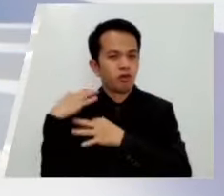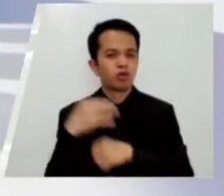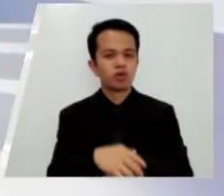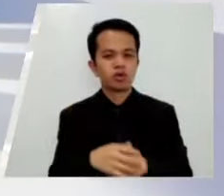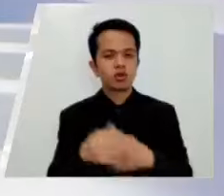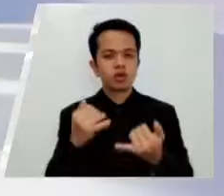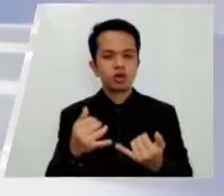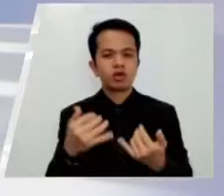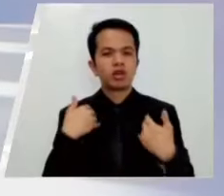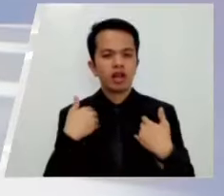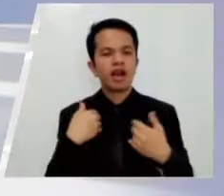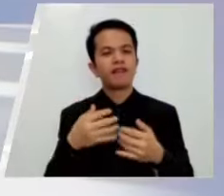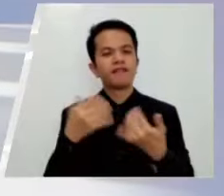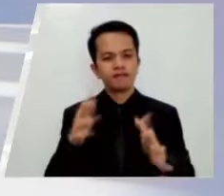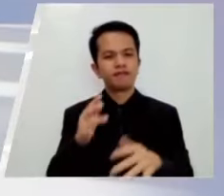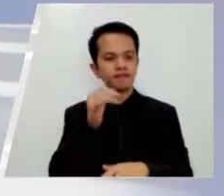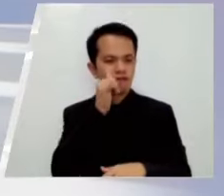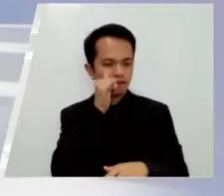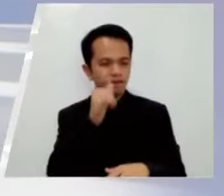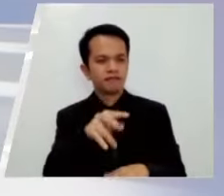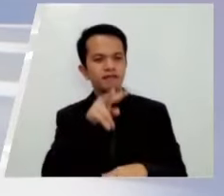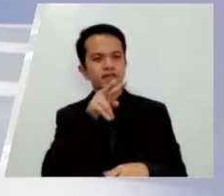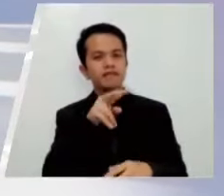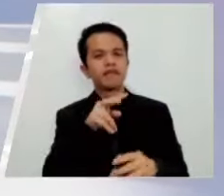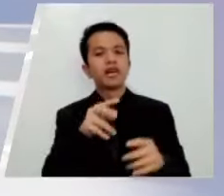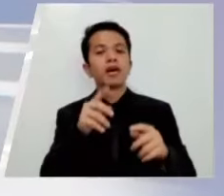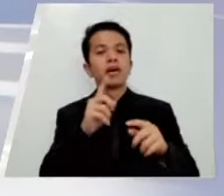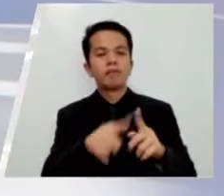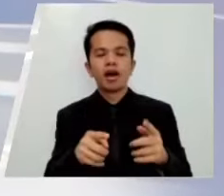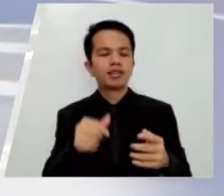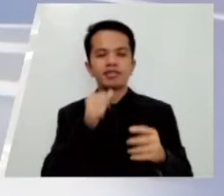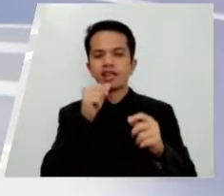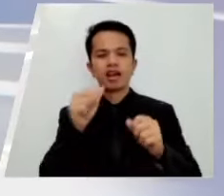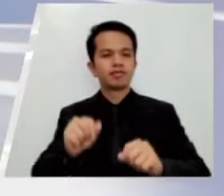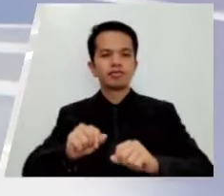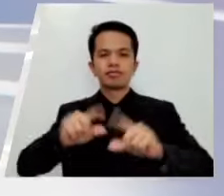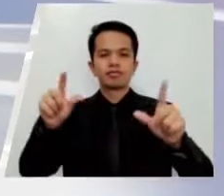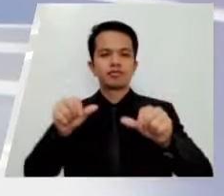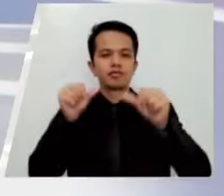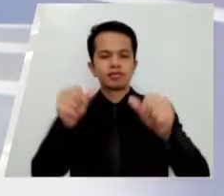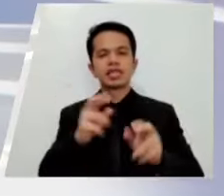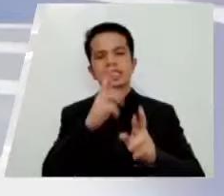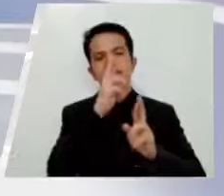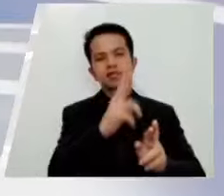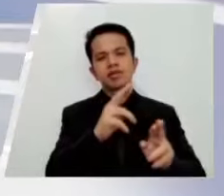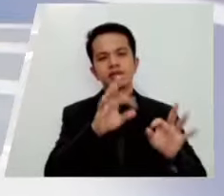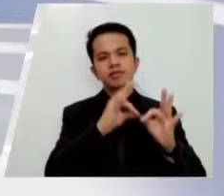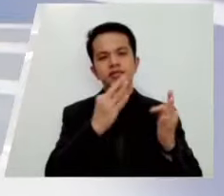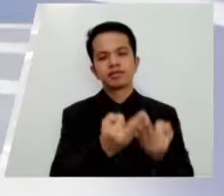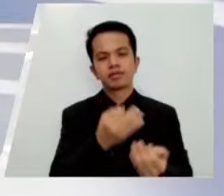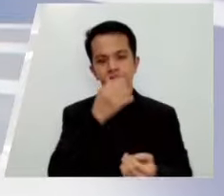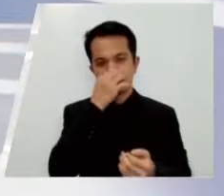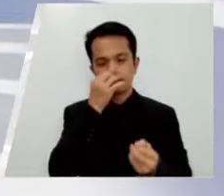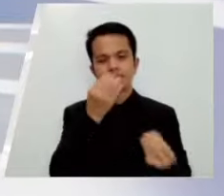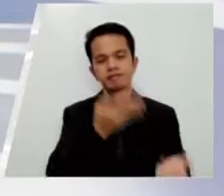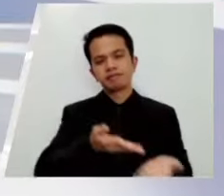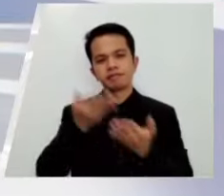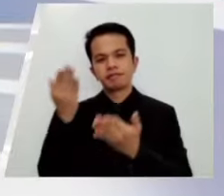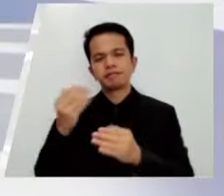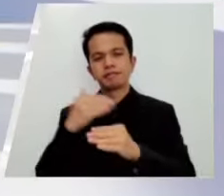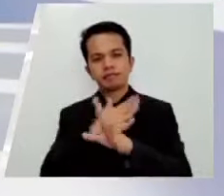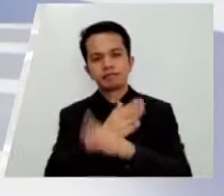CCTV footage ang pulisya pero hindi na ito ilalabas bilang respeto sa nauli ng pamilya. Dinala na sa Davao City ang labi ng